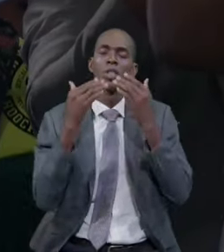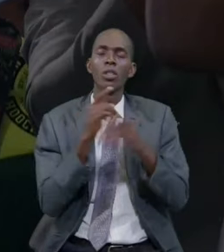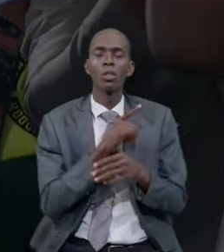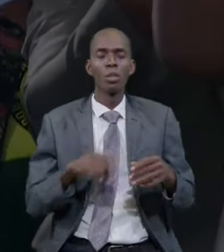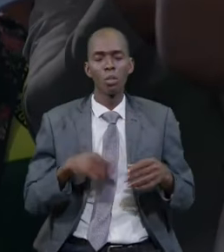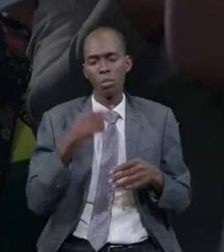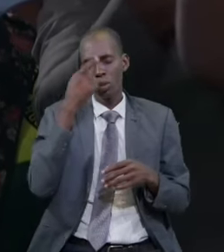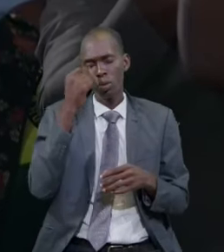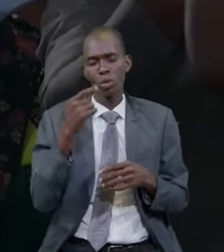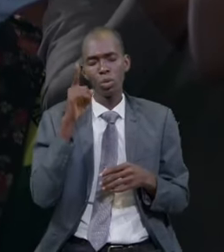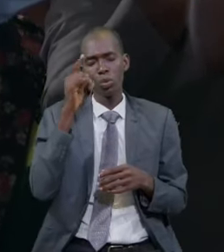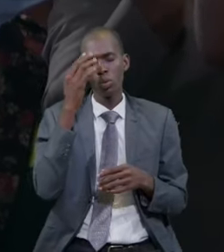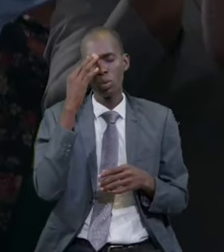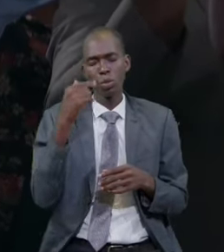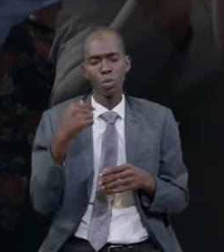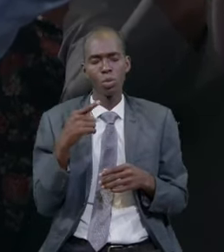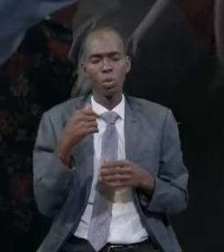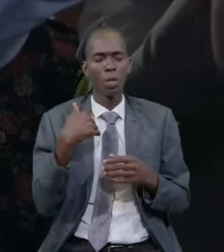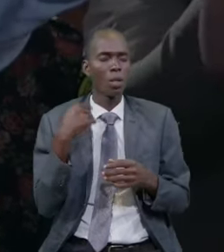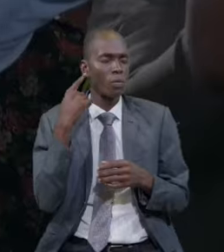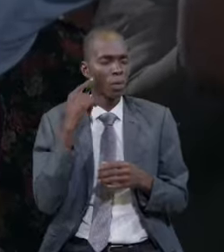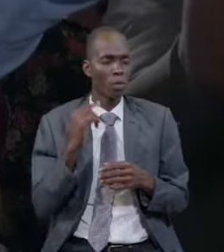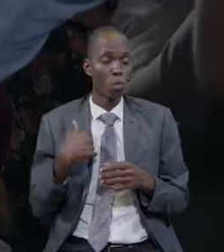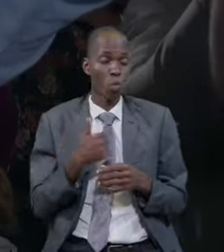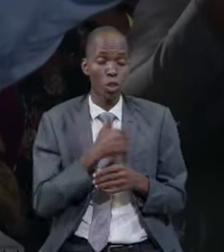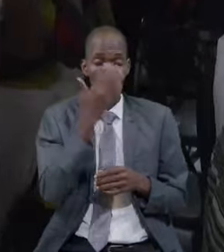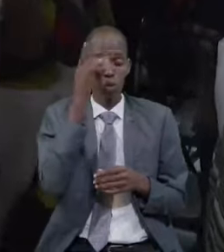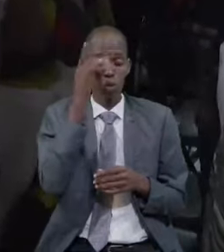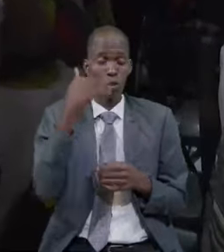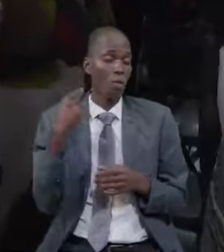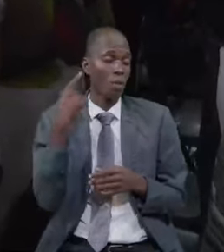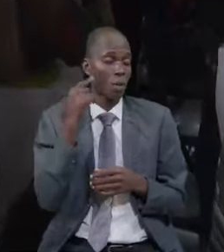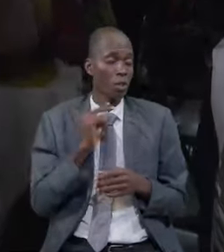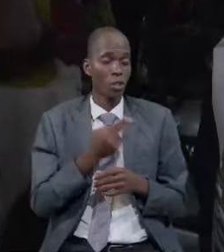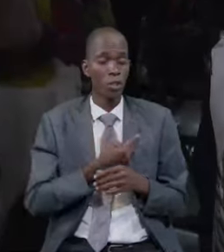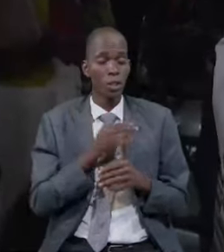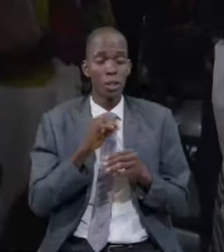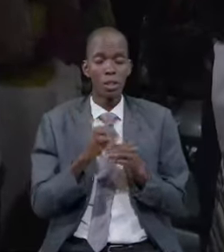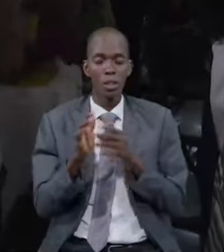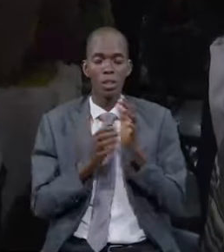savons que tu as exaucé. Au nom de Jésus, nous prions.